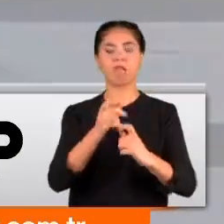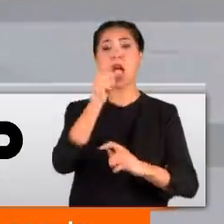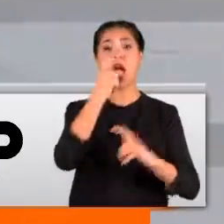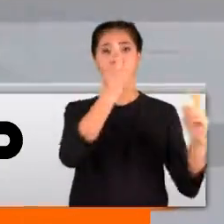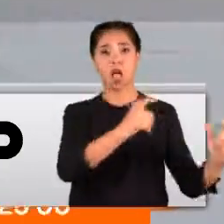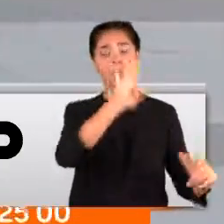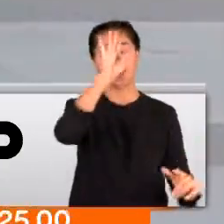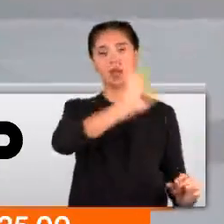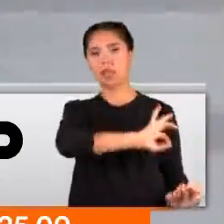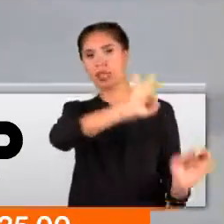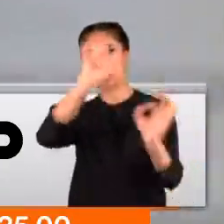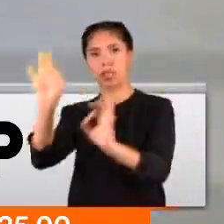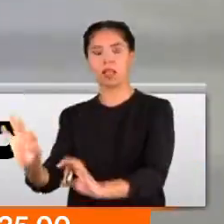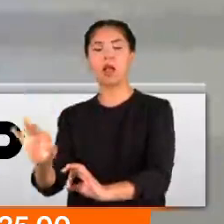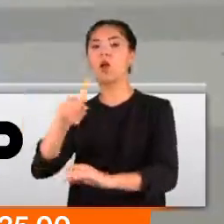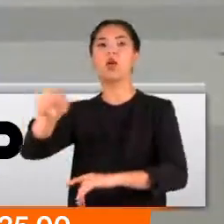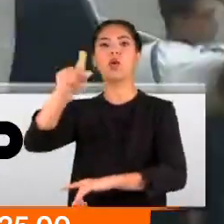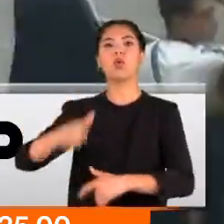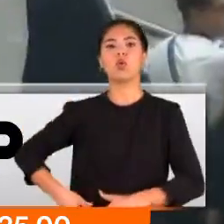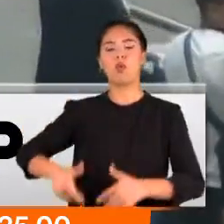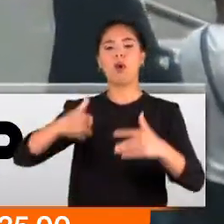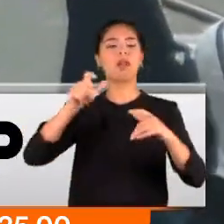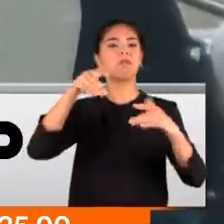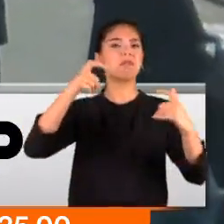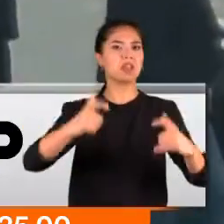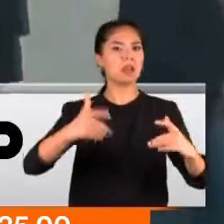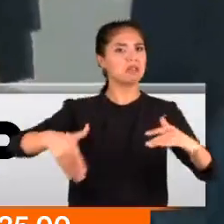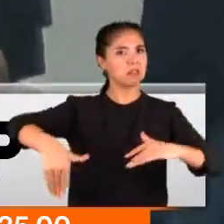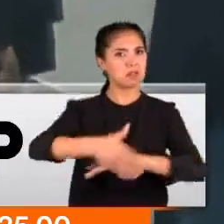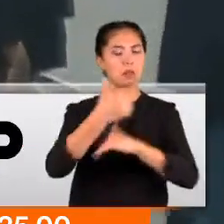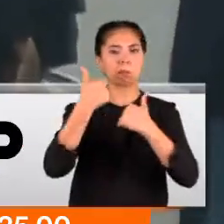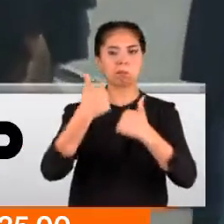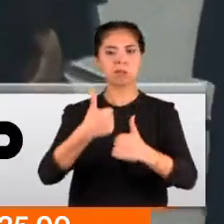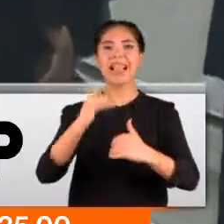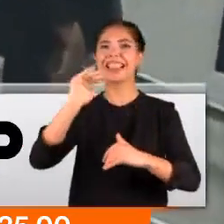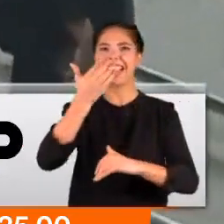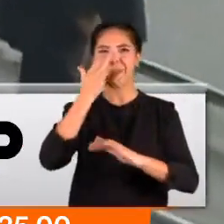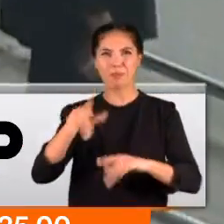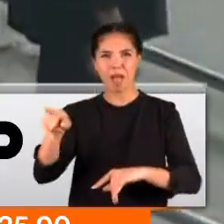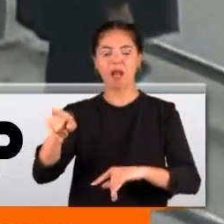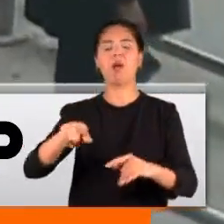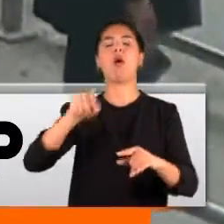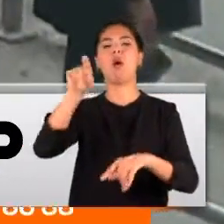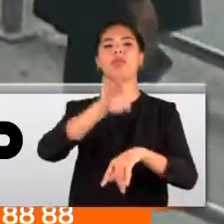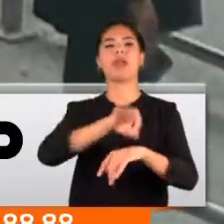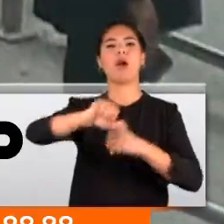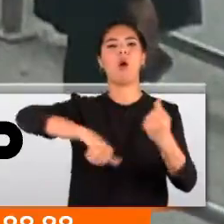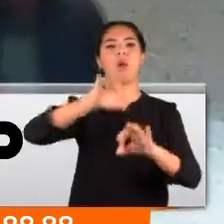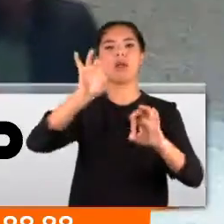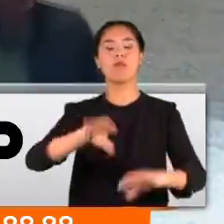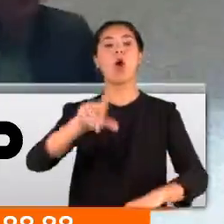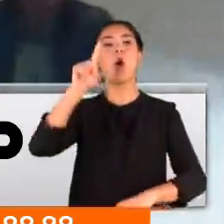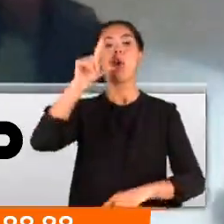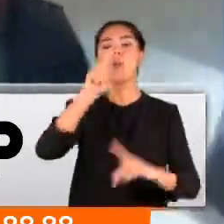geldi terörist Hozman, güvenlik noktalarından geçti. Taksi beklerken operasyon başladı. Polis